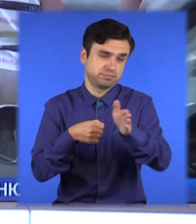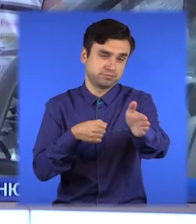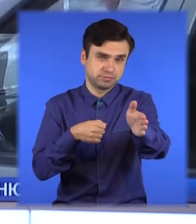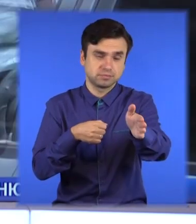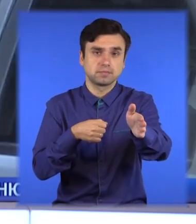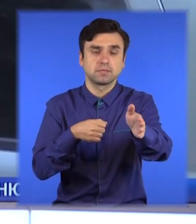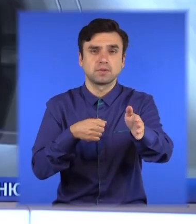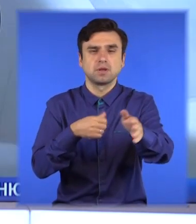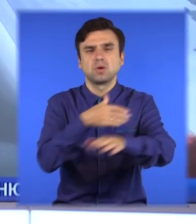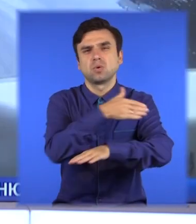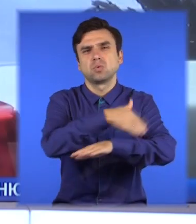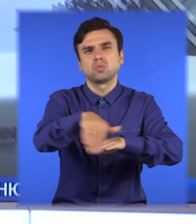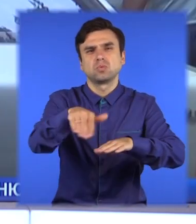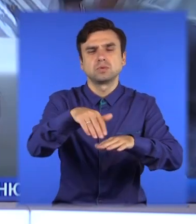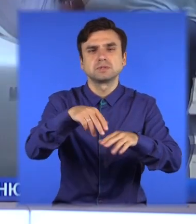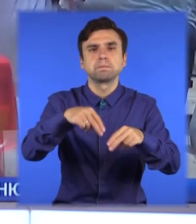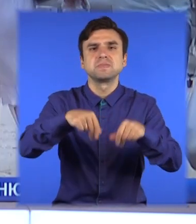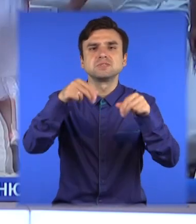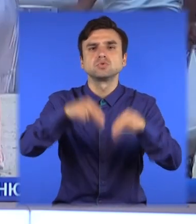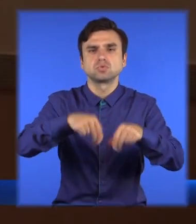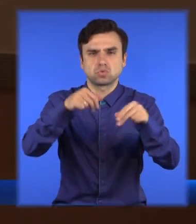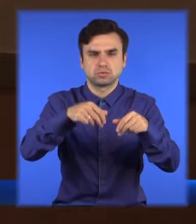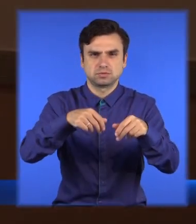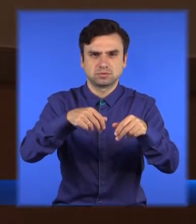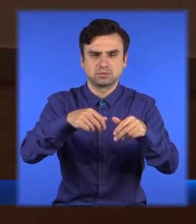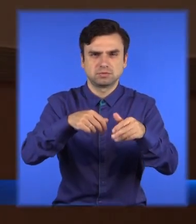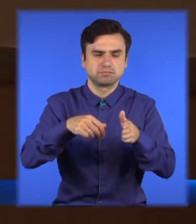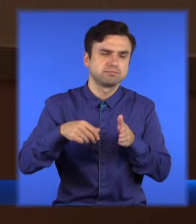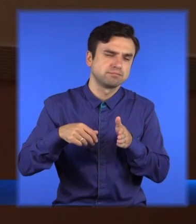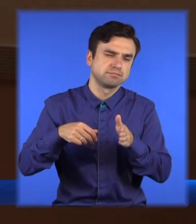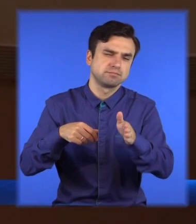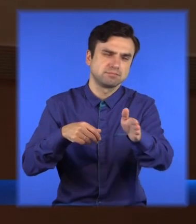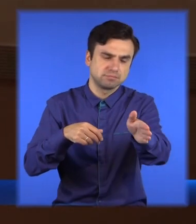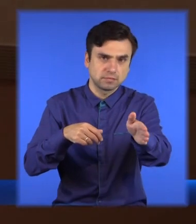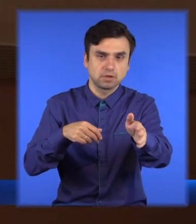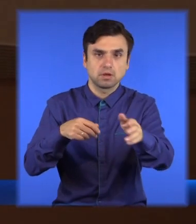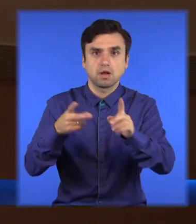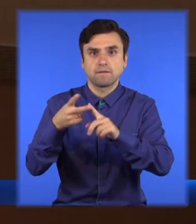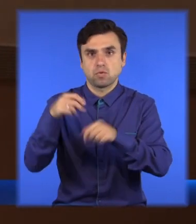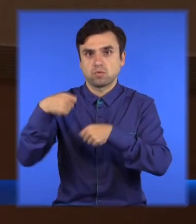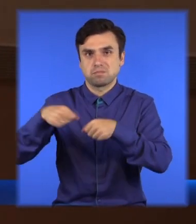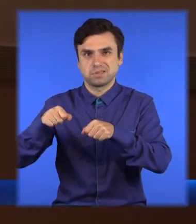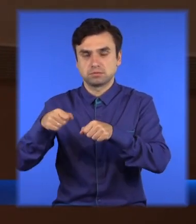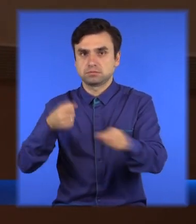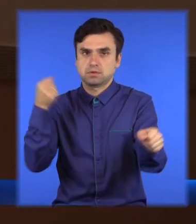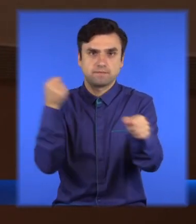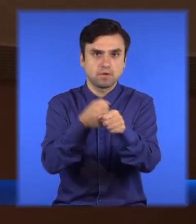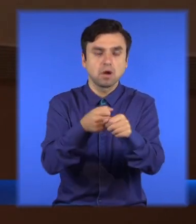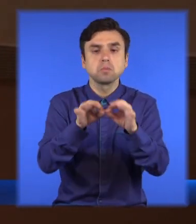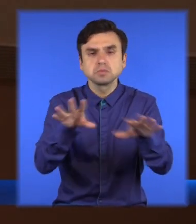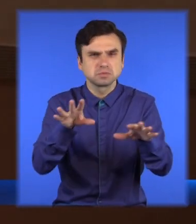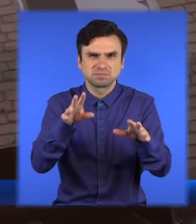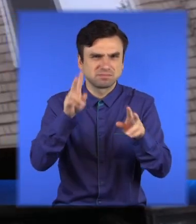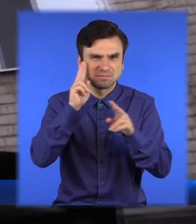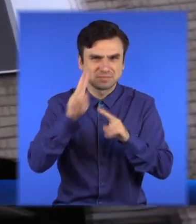їм повідомили, що вони повинні будуть покинути стіни закладу до 1 листопада. Для самої ж лікарні вже доля